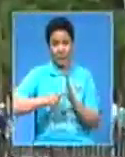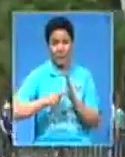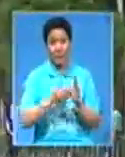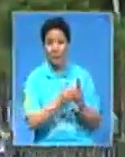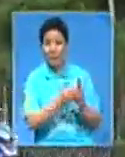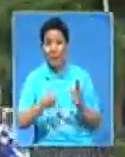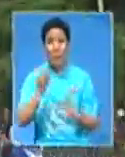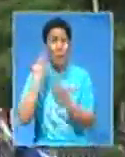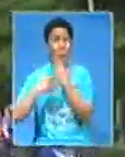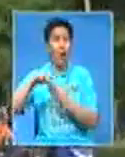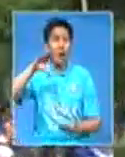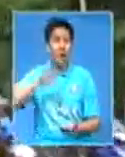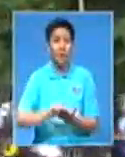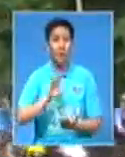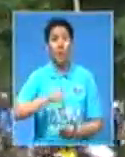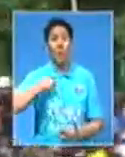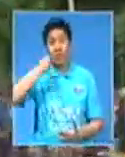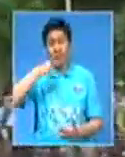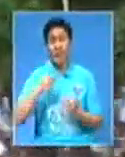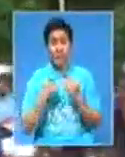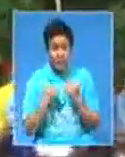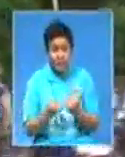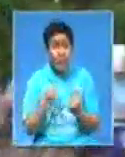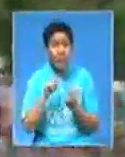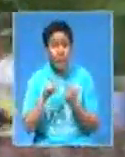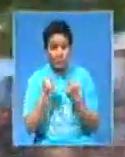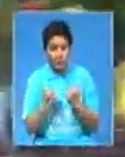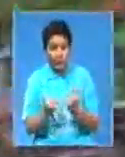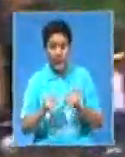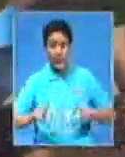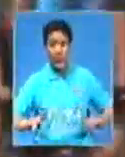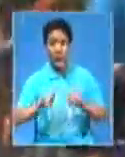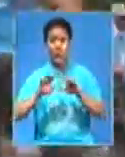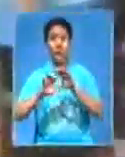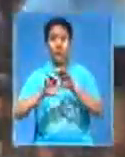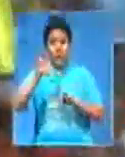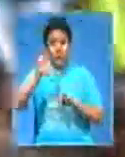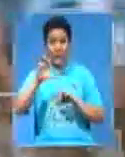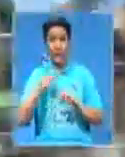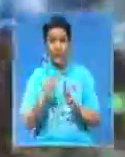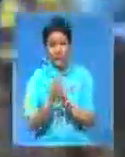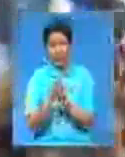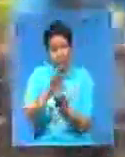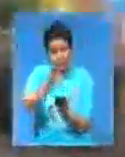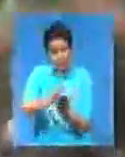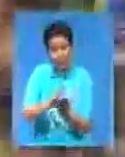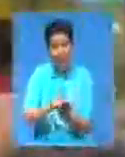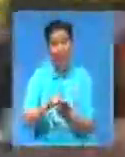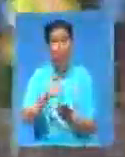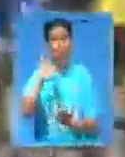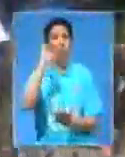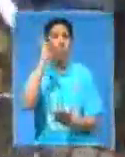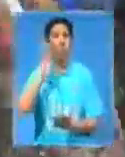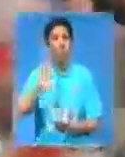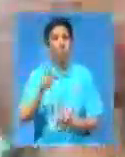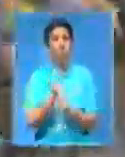มประวัติศาสตร์ครั้งยิ่งใหญ่ของประเทศไทยซึ่งขณะนี้ทางกระทรวงมหาดไทยได้ร่วมกับ Guinness Book World Record นะครับ